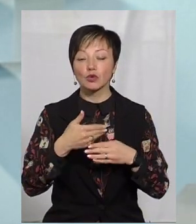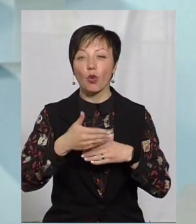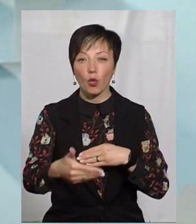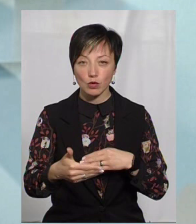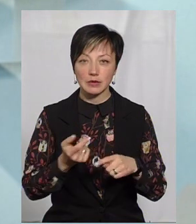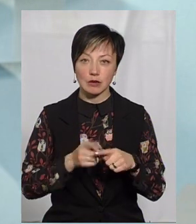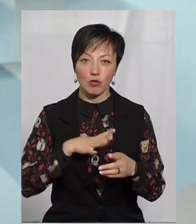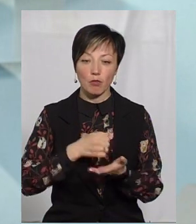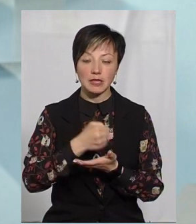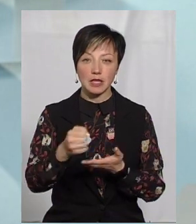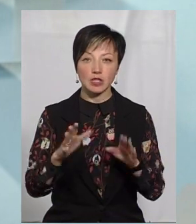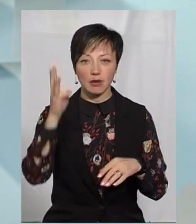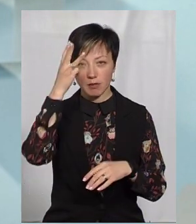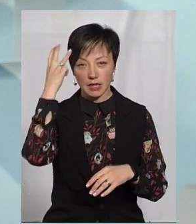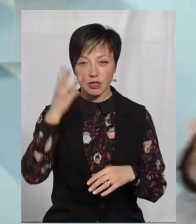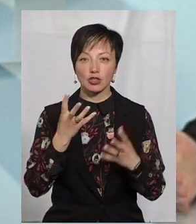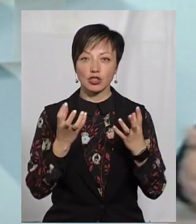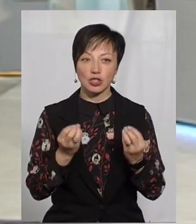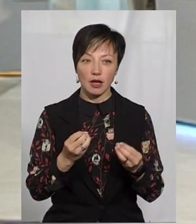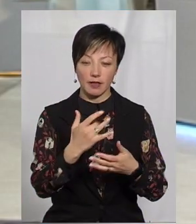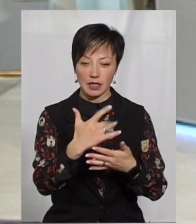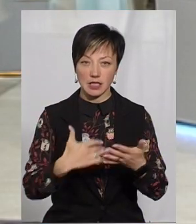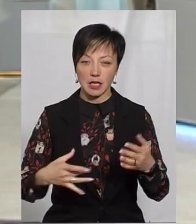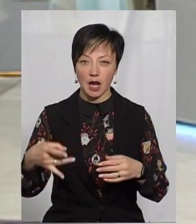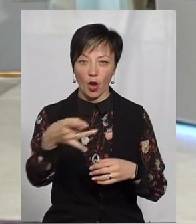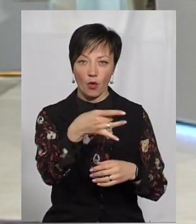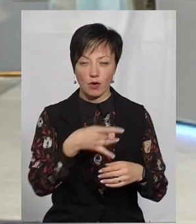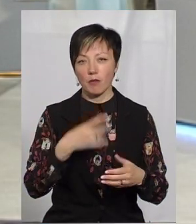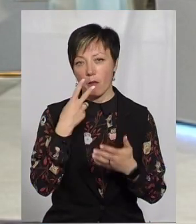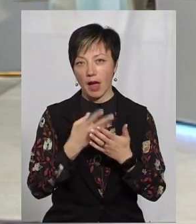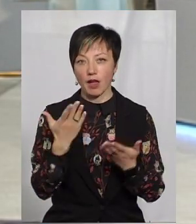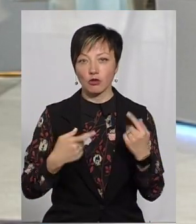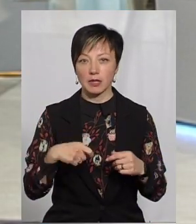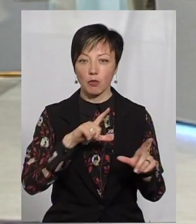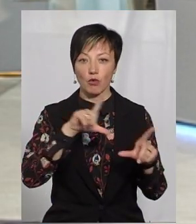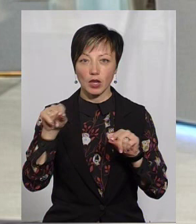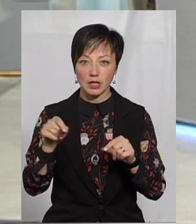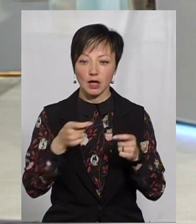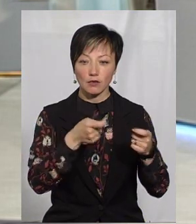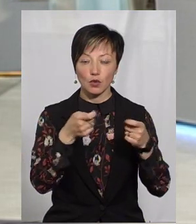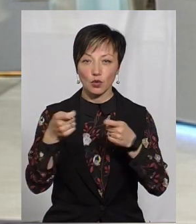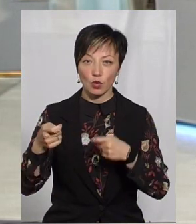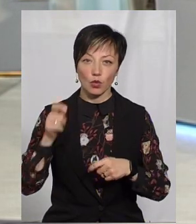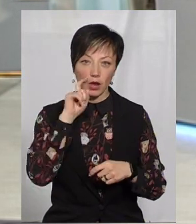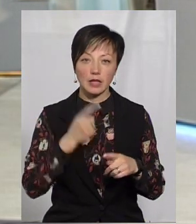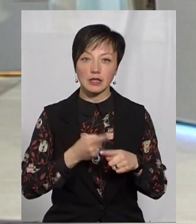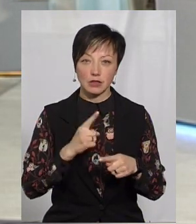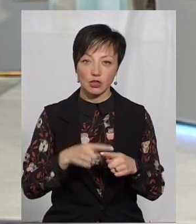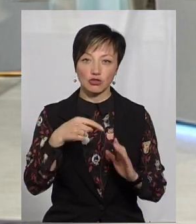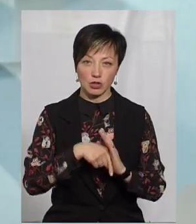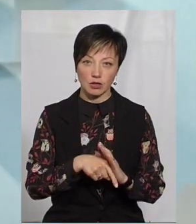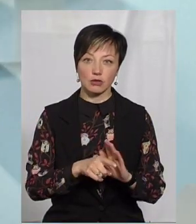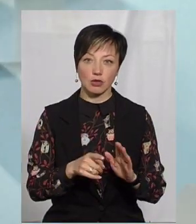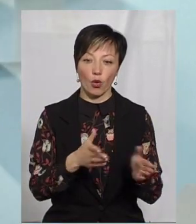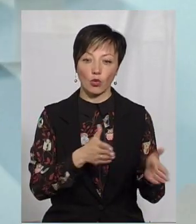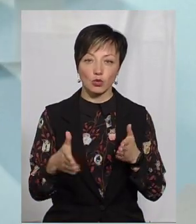згодом, адже це був призначений не тільки в Хмельницькому голова, а ще в низці регіонів. Тому тут ми побачимо, якщо президент поїде в тур по країні, ну, тобто це, ну,